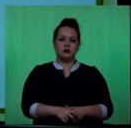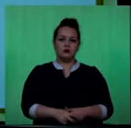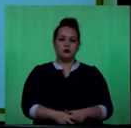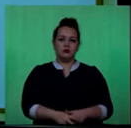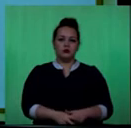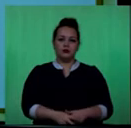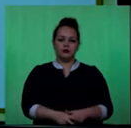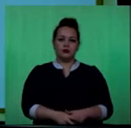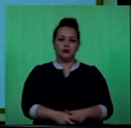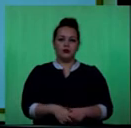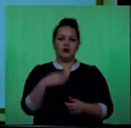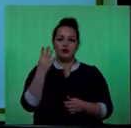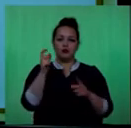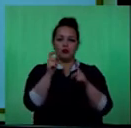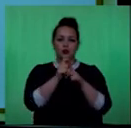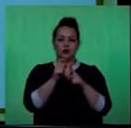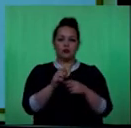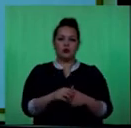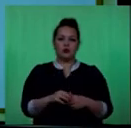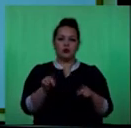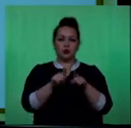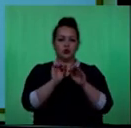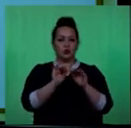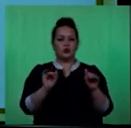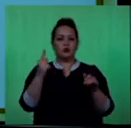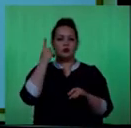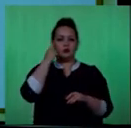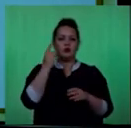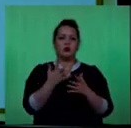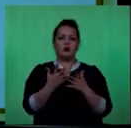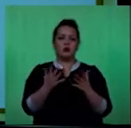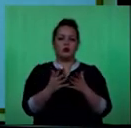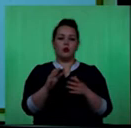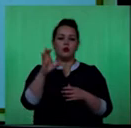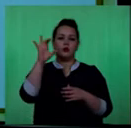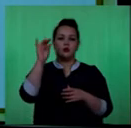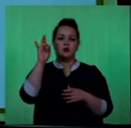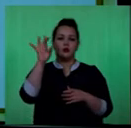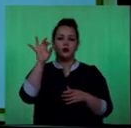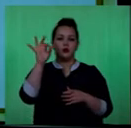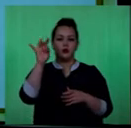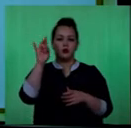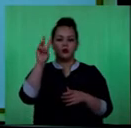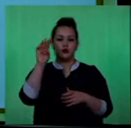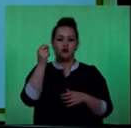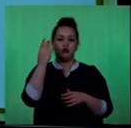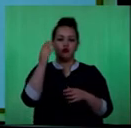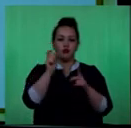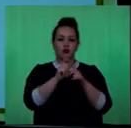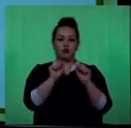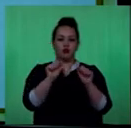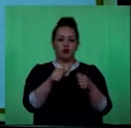четырьмя буквами так ребята подумаем какими синонимами из четырех букв можно